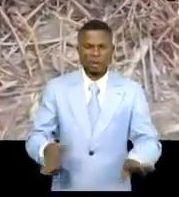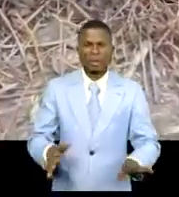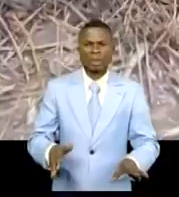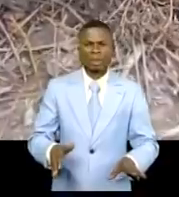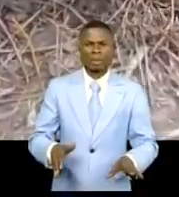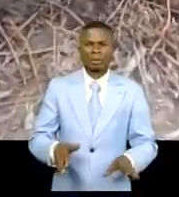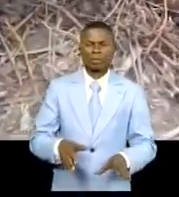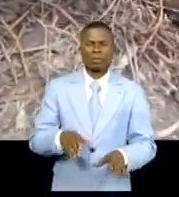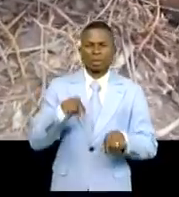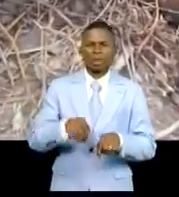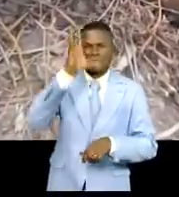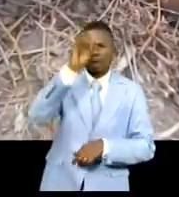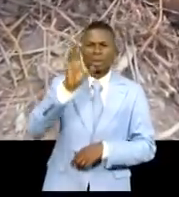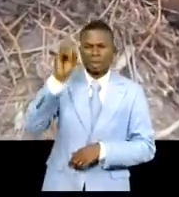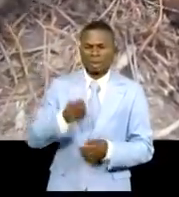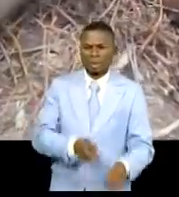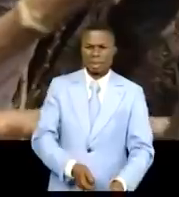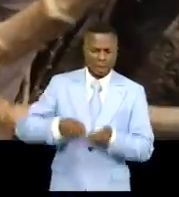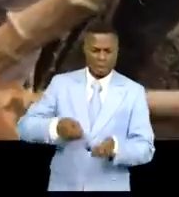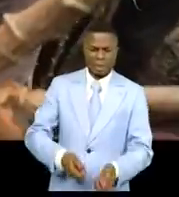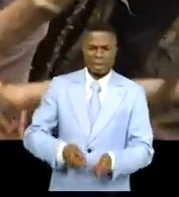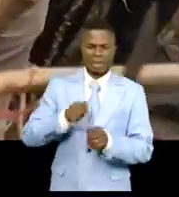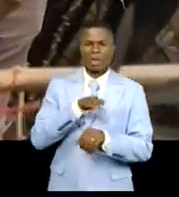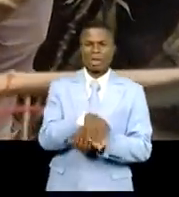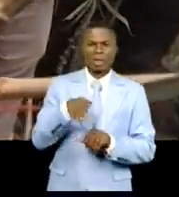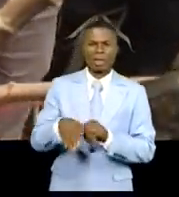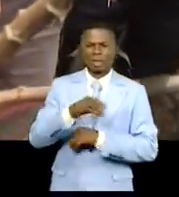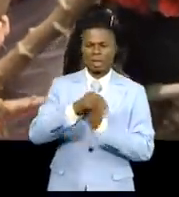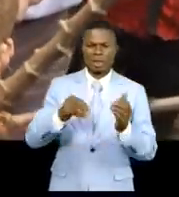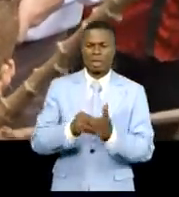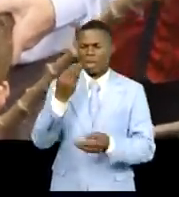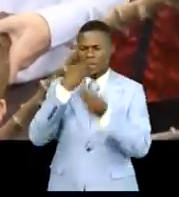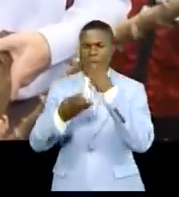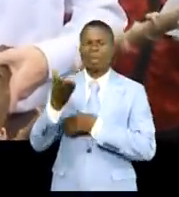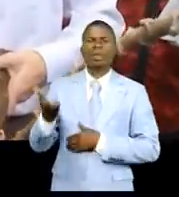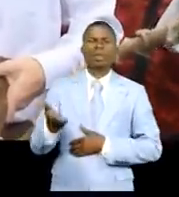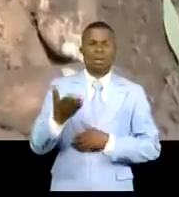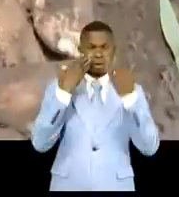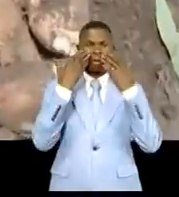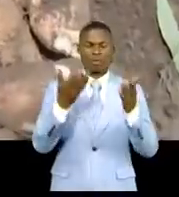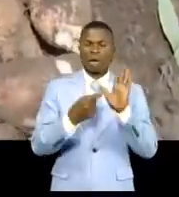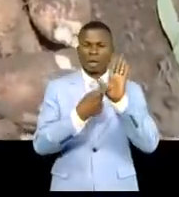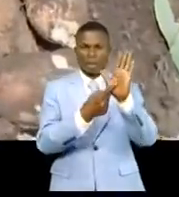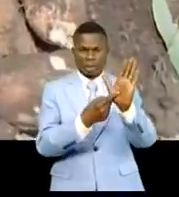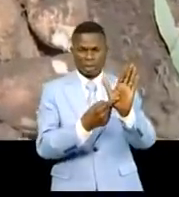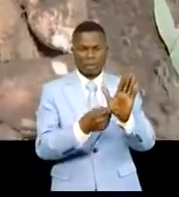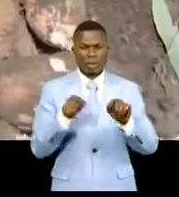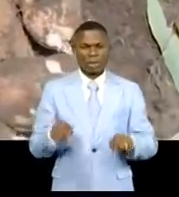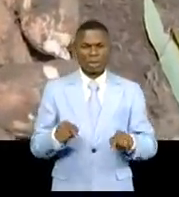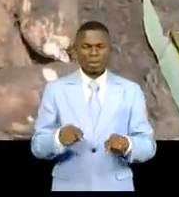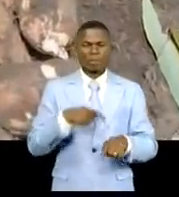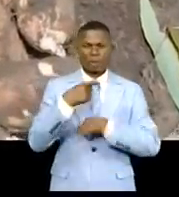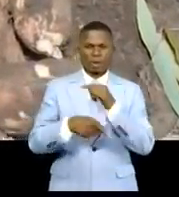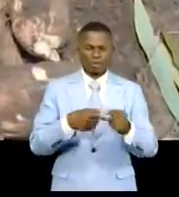la récolte ensuite viendra à l'évacuation vers le centre de consommation. Voilà qui justifie en ce jour le lancement